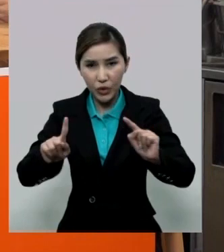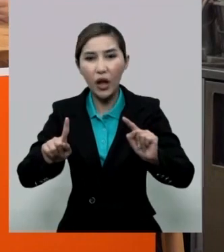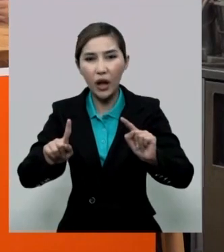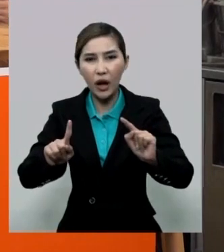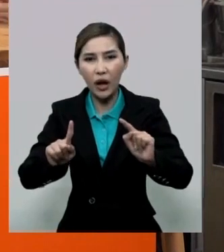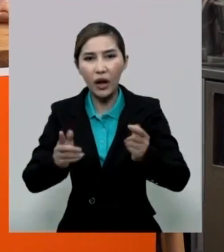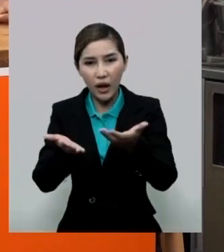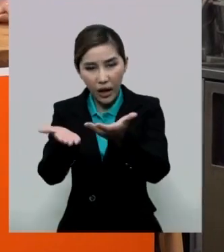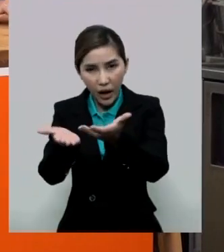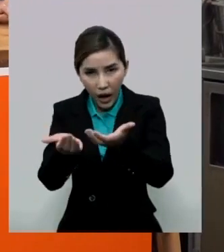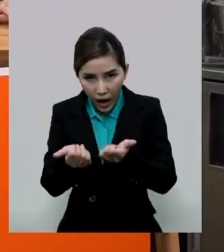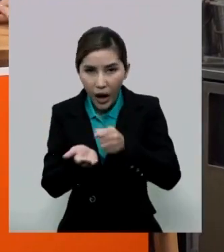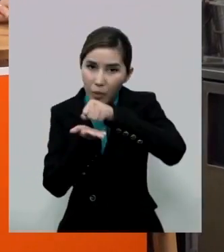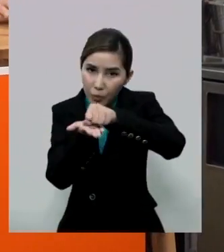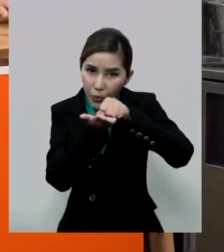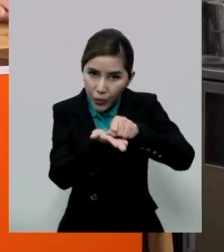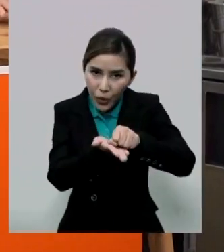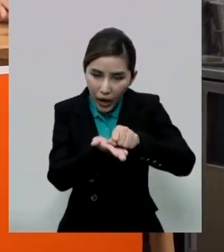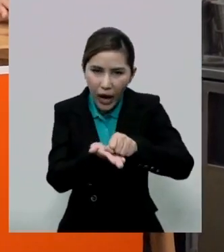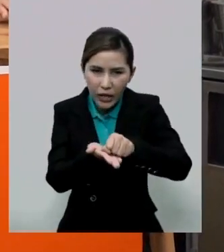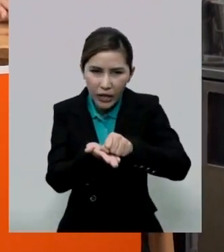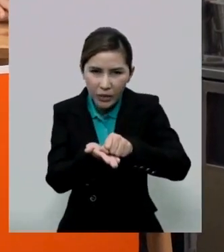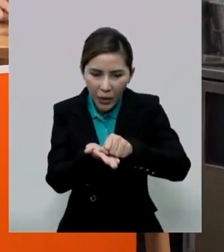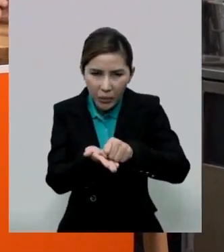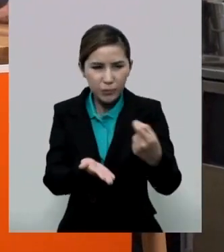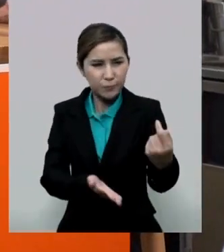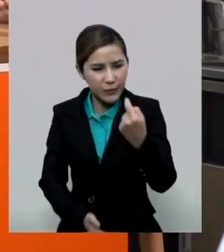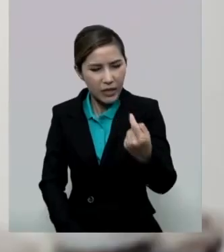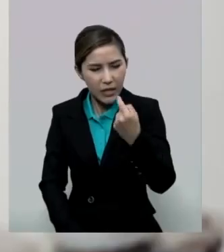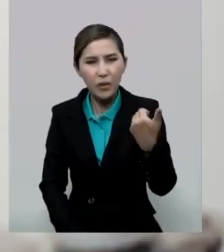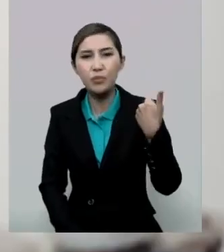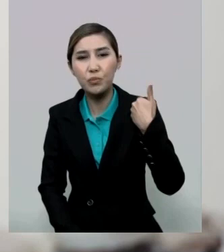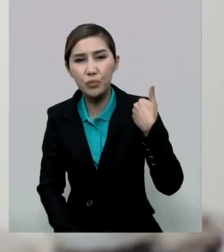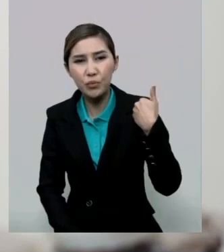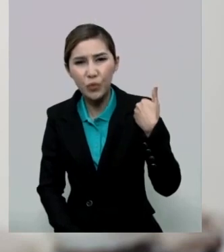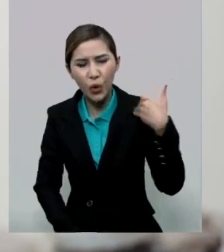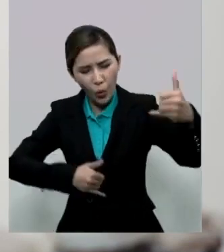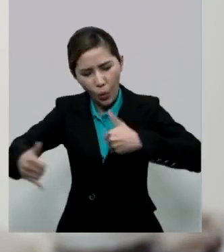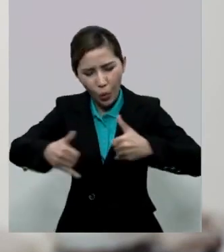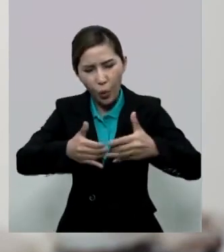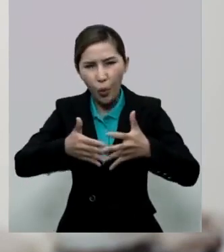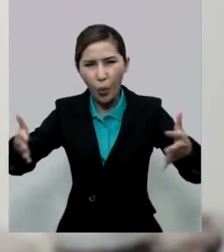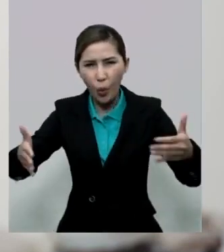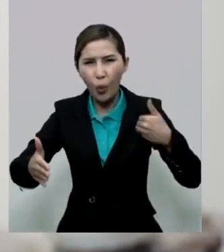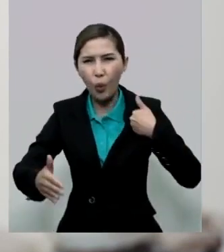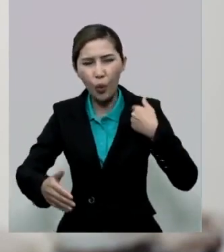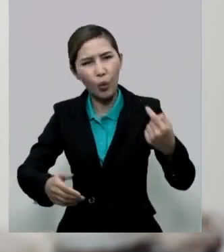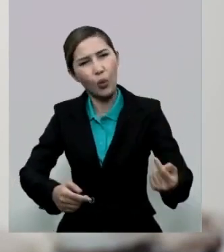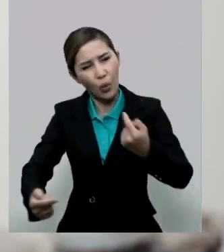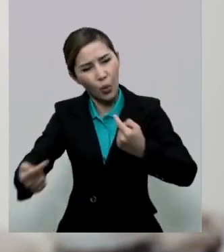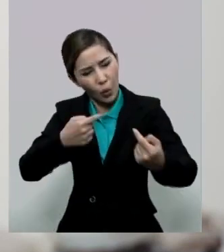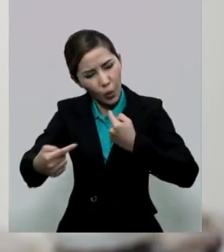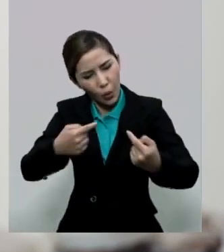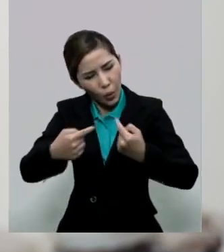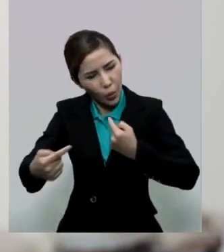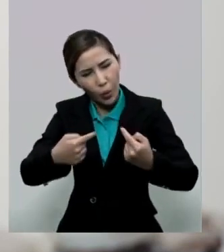าหลักๆเลยก็อาจจะเป็นการรับออเดอร์ของลูกค้าอะไรอย่างเงี้ยค่ะก็คืออย่างสมมุติว่ามีลูกค้าเยอะๆอย่างเงี้ยค่ะก็คือรับออเดอร์ม